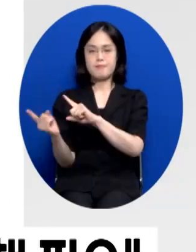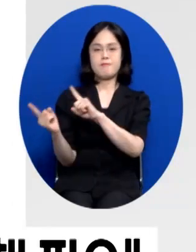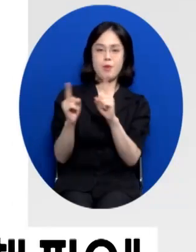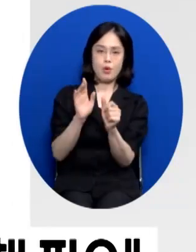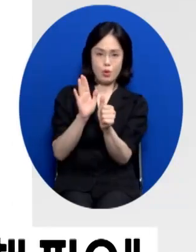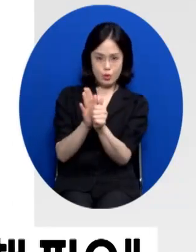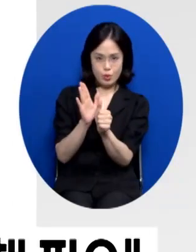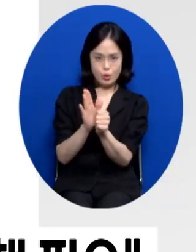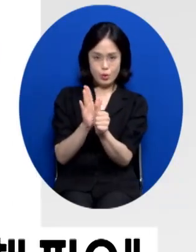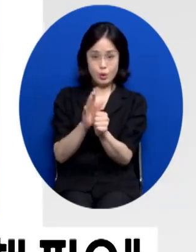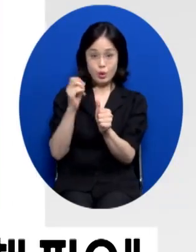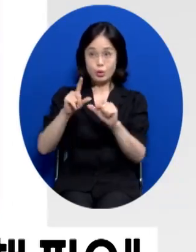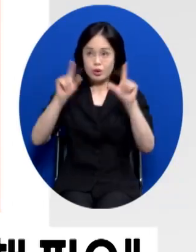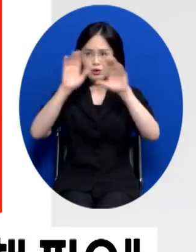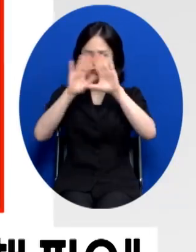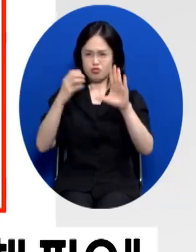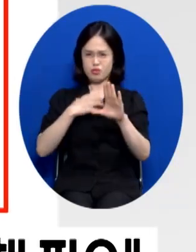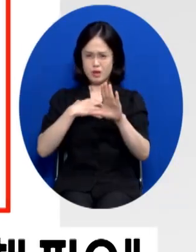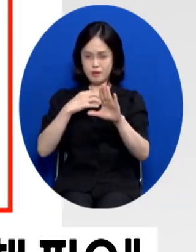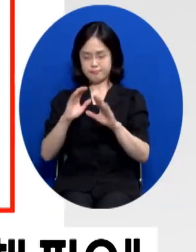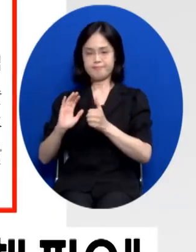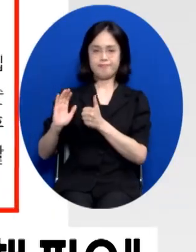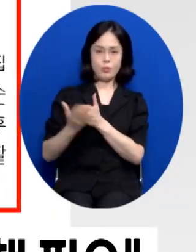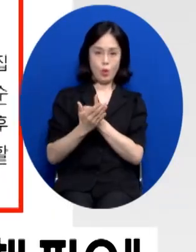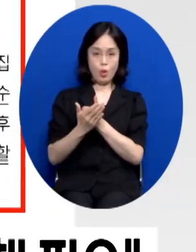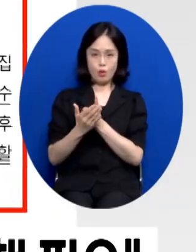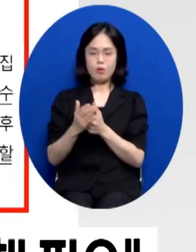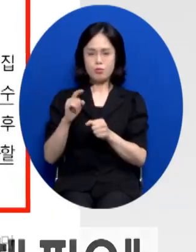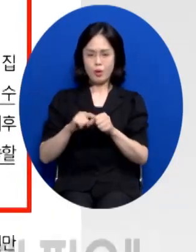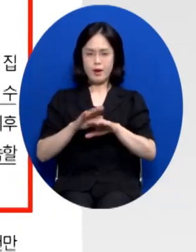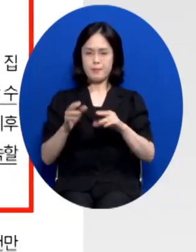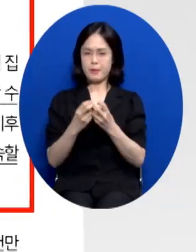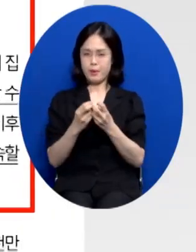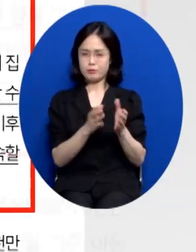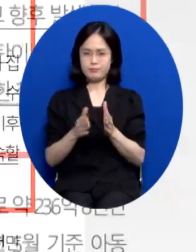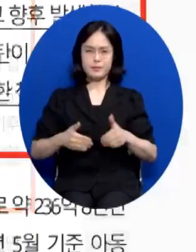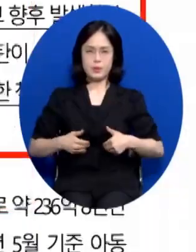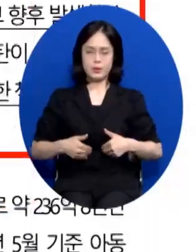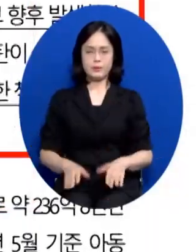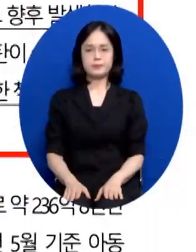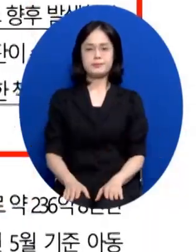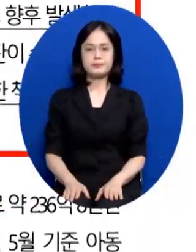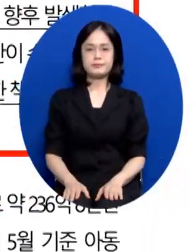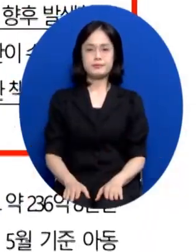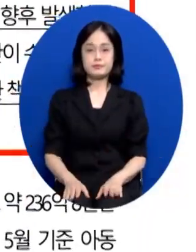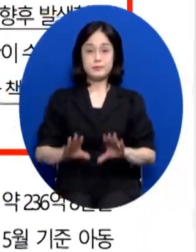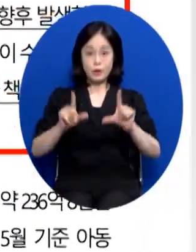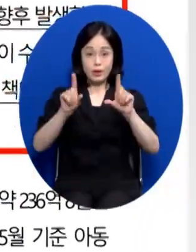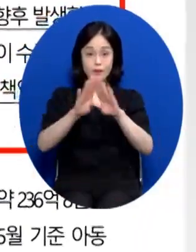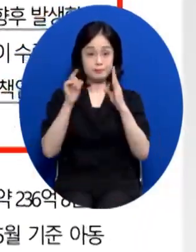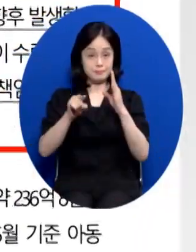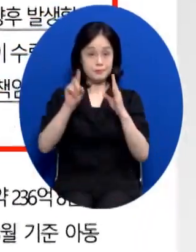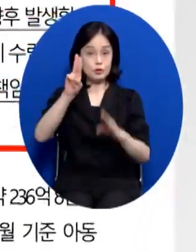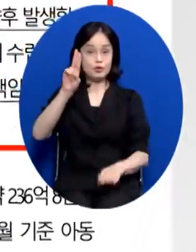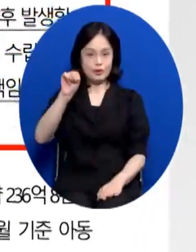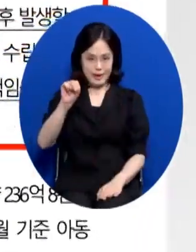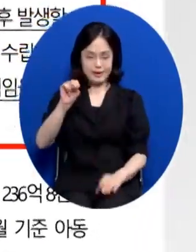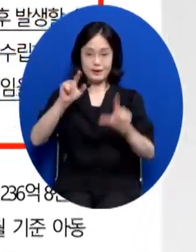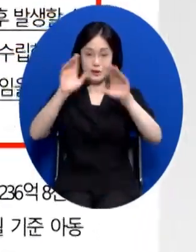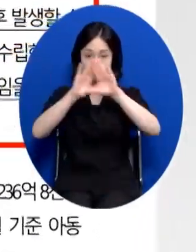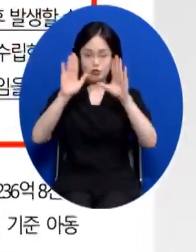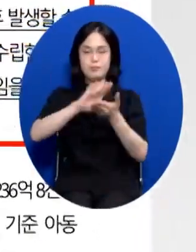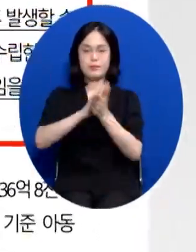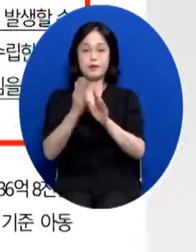앞으로 발생할 수 있는 기후 재난으로부터 보호하기 위한 대책이 필요하다고 밝혔습니다 이어 오래 열리는 UN 기후변화협약